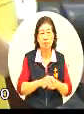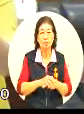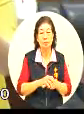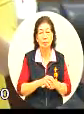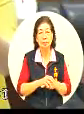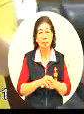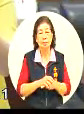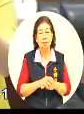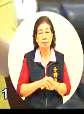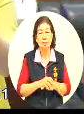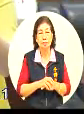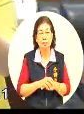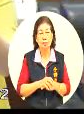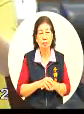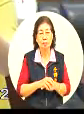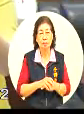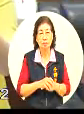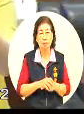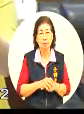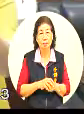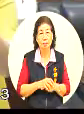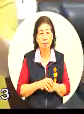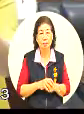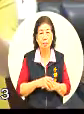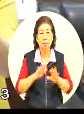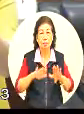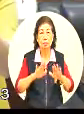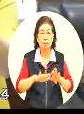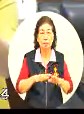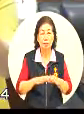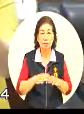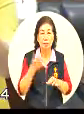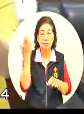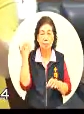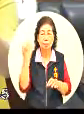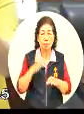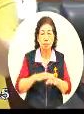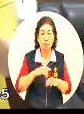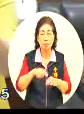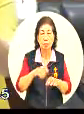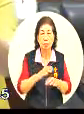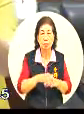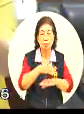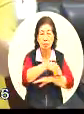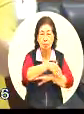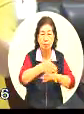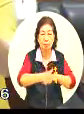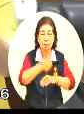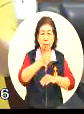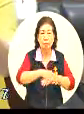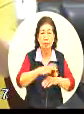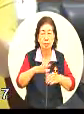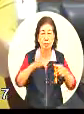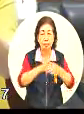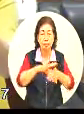以我们之前我们在我们县长官邸哦，有这个文创咖啡馆